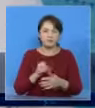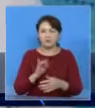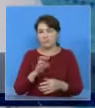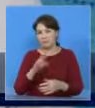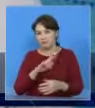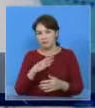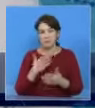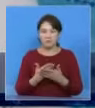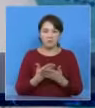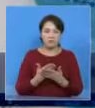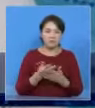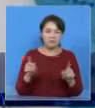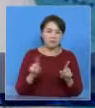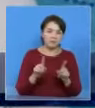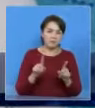что